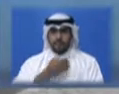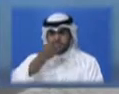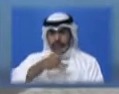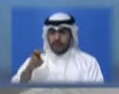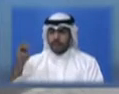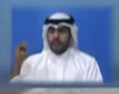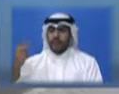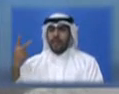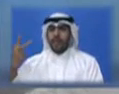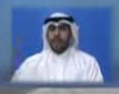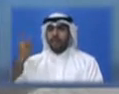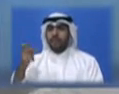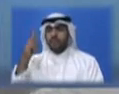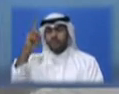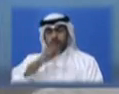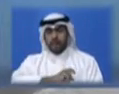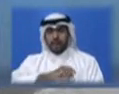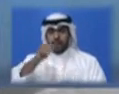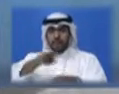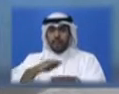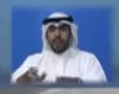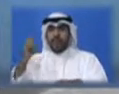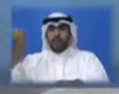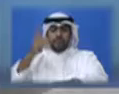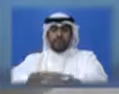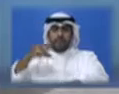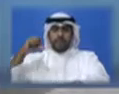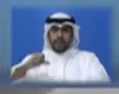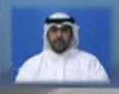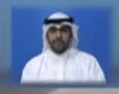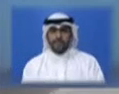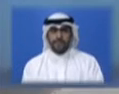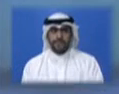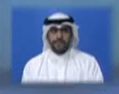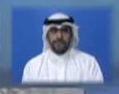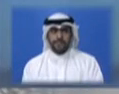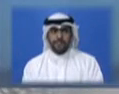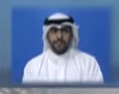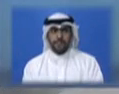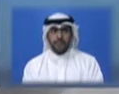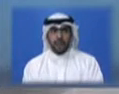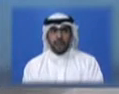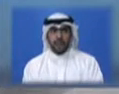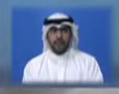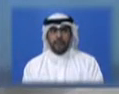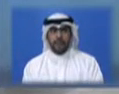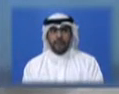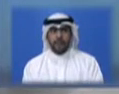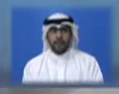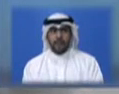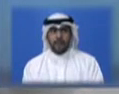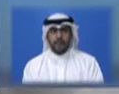الناهز 72 وسيوارى جثمان والثراء الساعة 9 صباح غد. انتقلت إلى رحمة الله تعالى